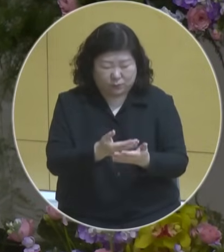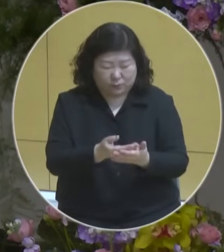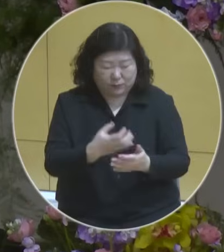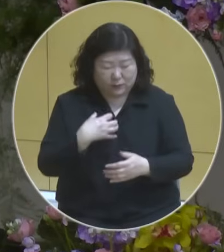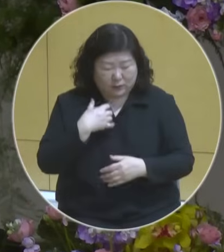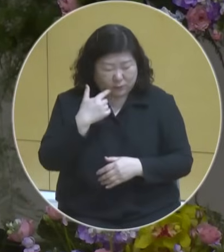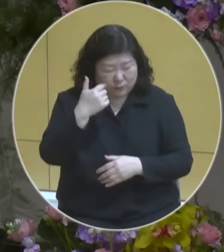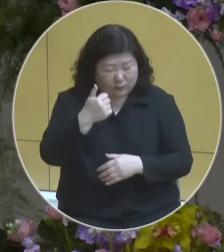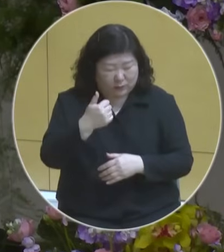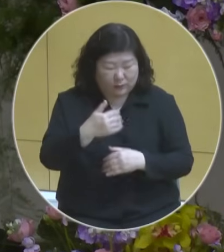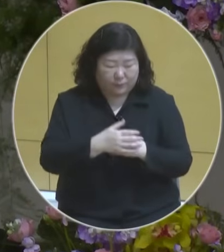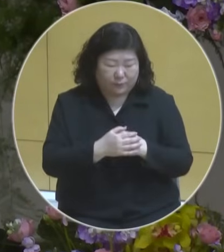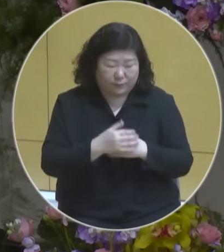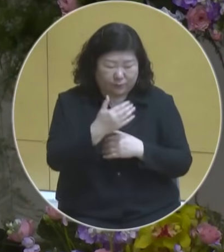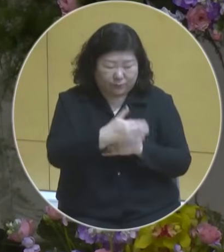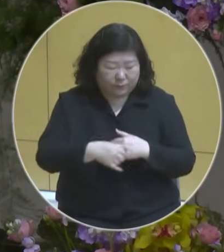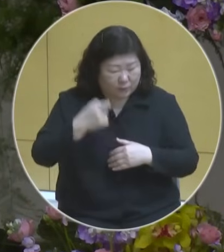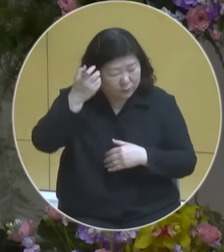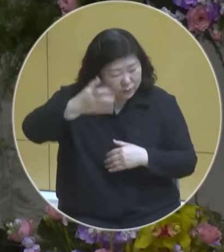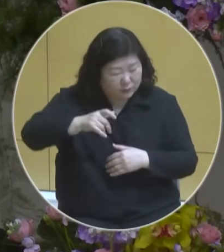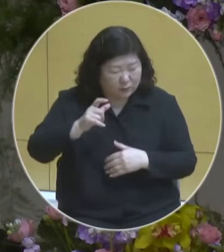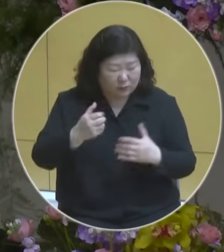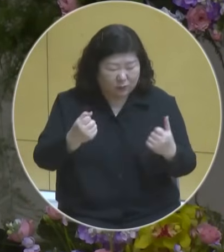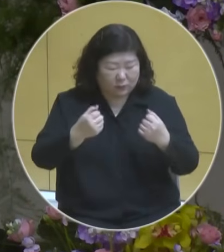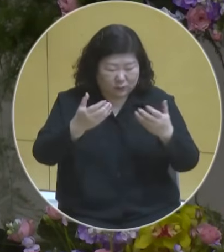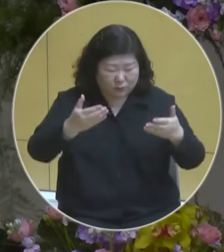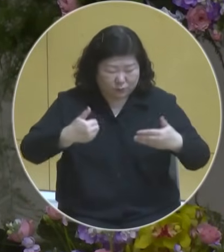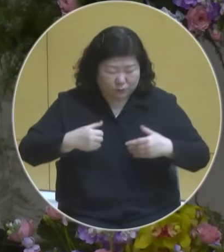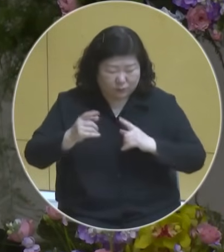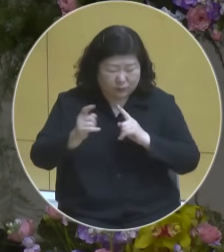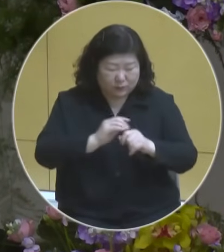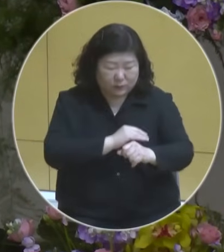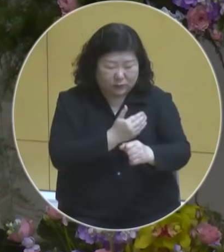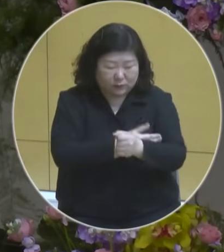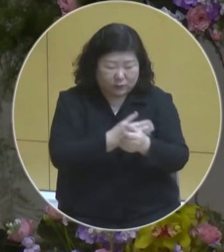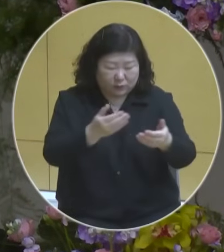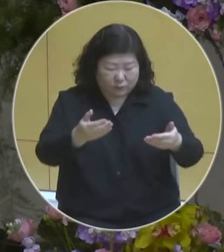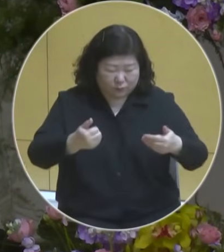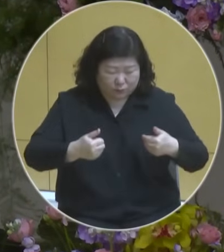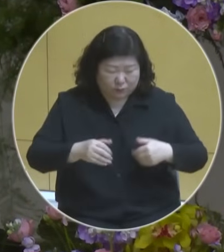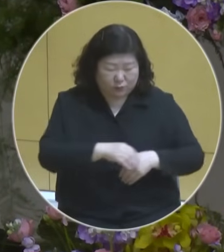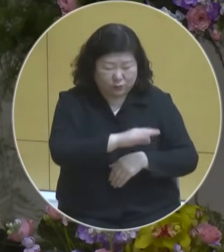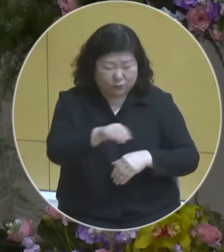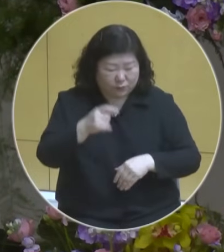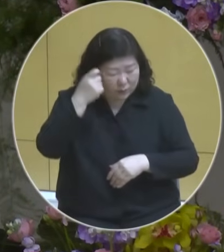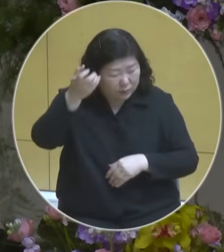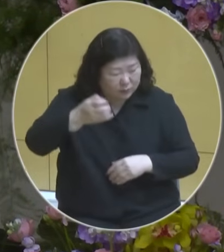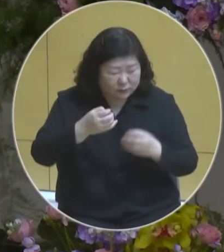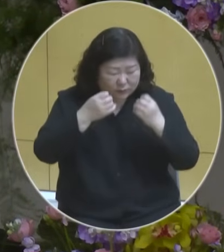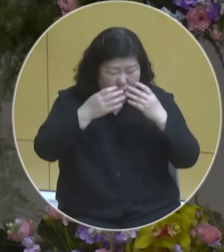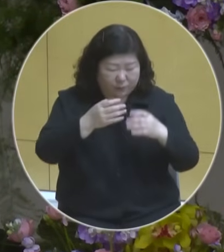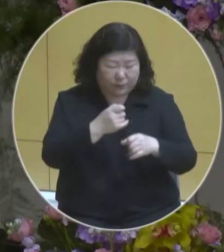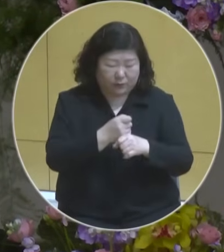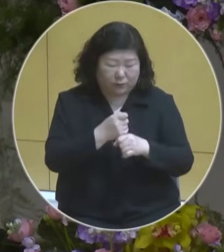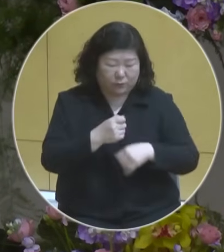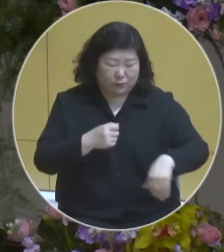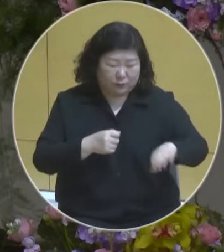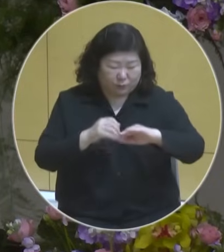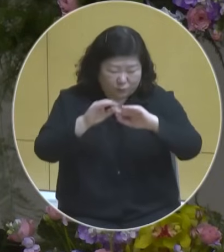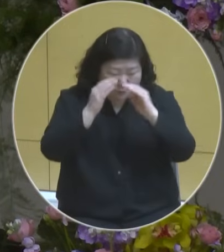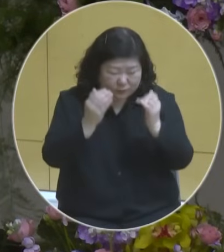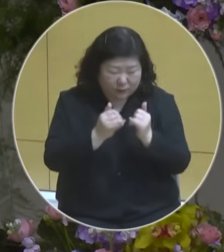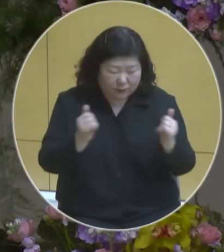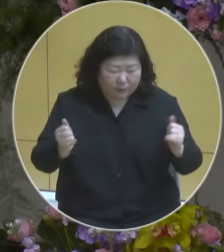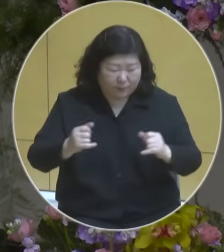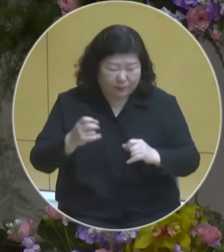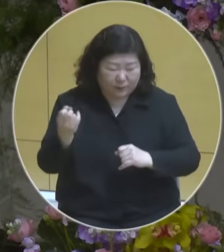담임 목사님 영육간에 강건하게 하시며 말씀의 능력을 주시어 우리의 영을 새롭게 하시어 우리 모두가 거듭난